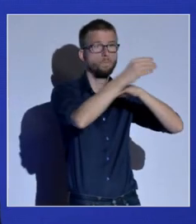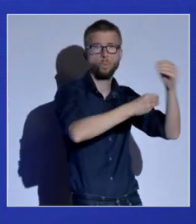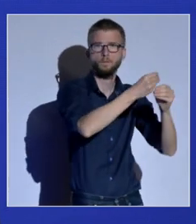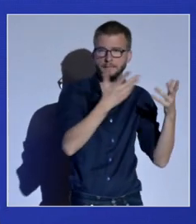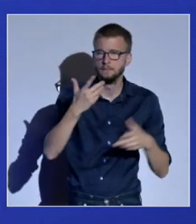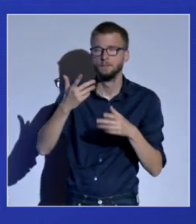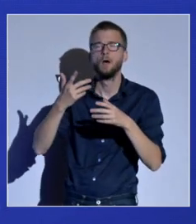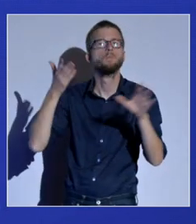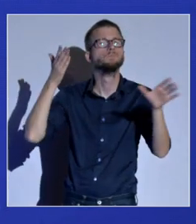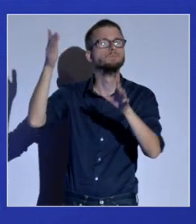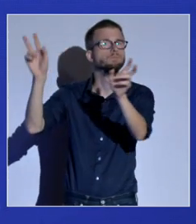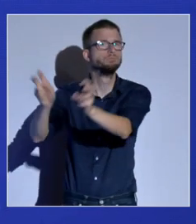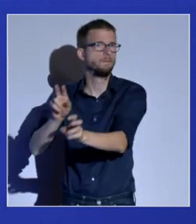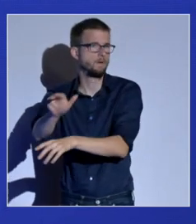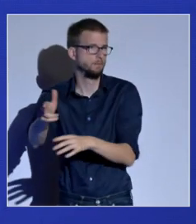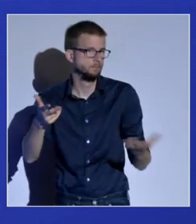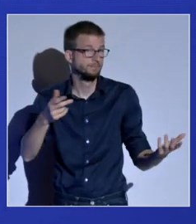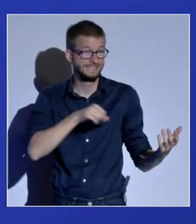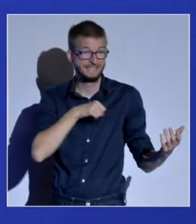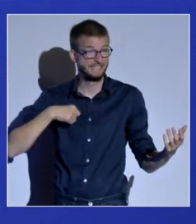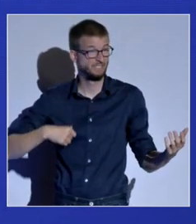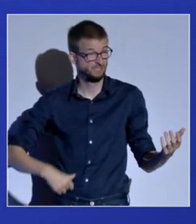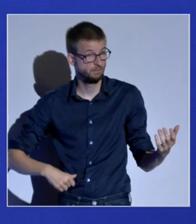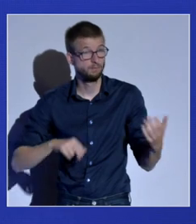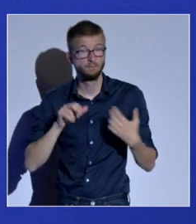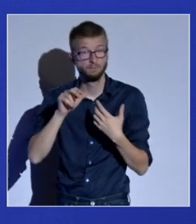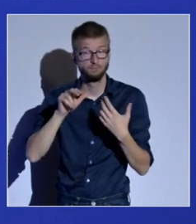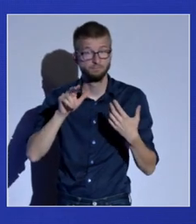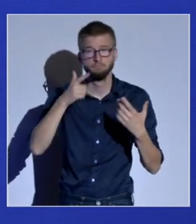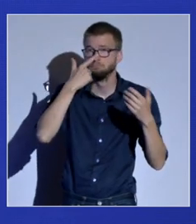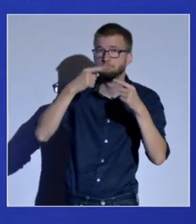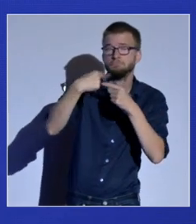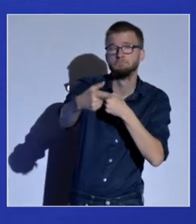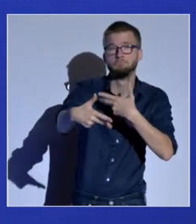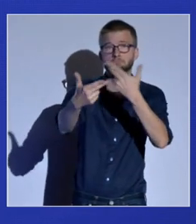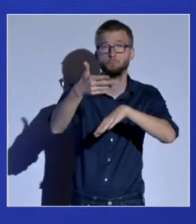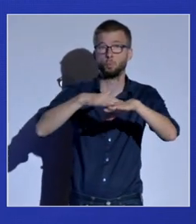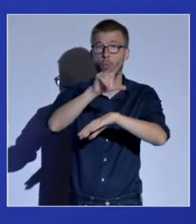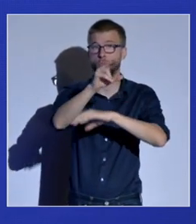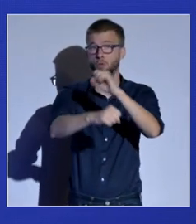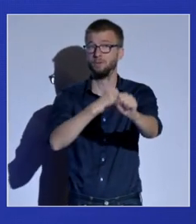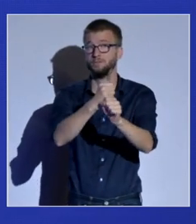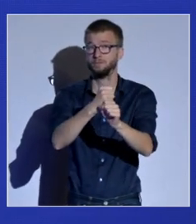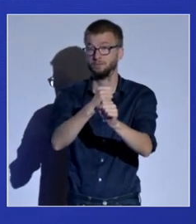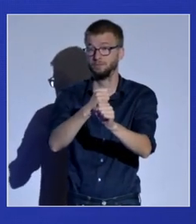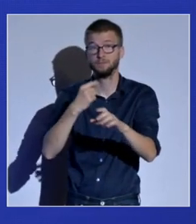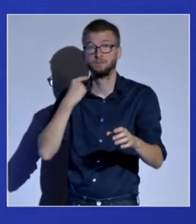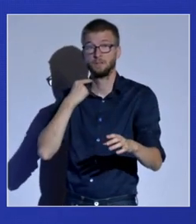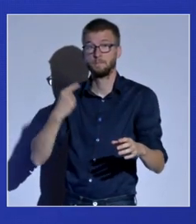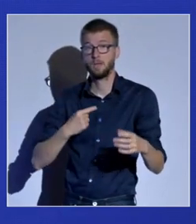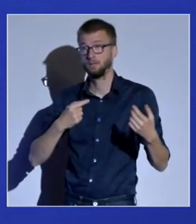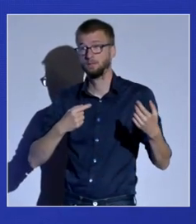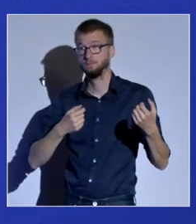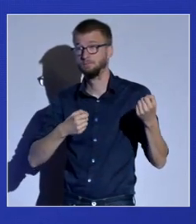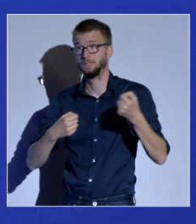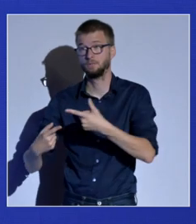parfaitement claires. La Chine va perdre, dans les 30 ans qui viennent, l'équivalent de la totalité